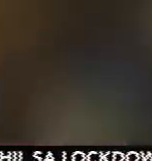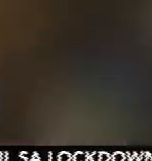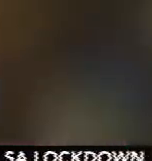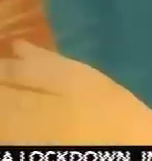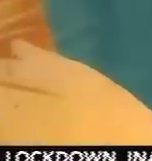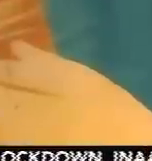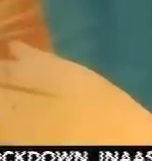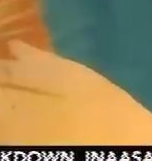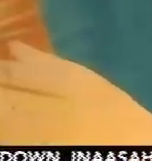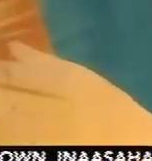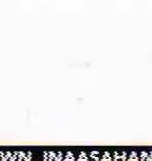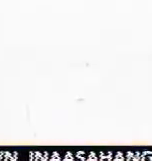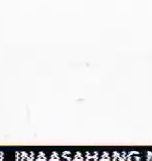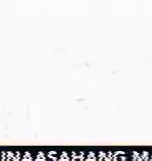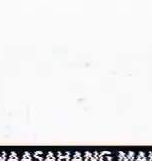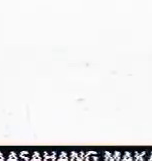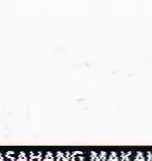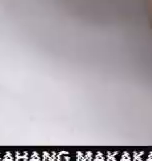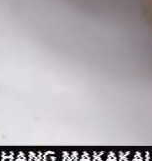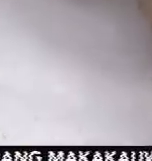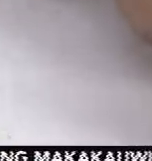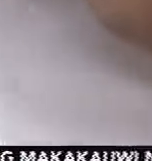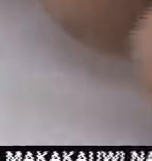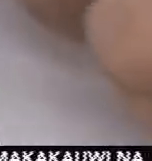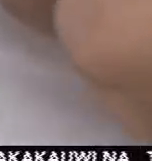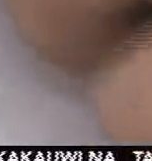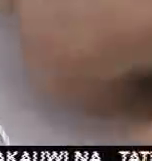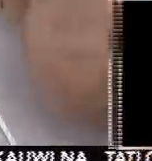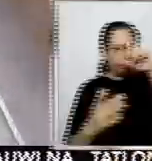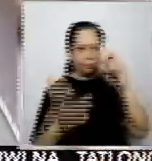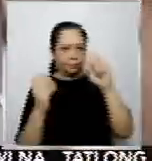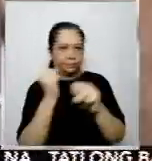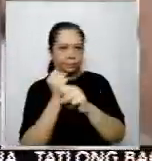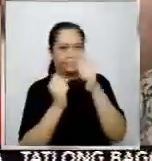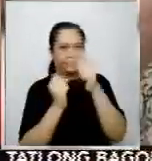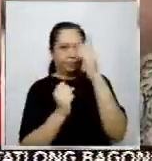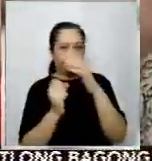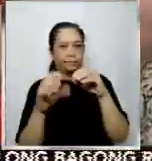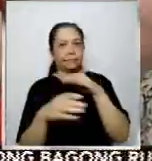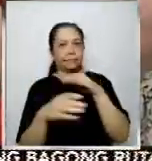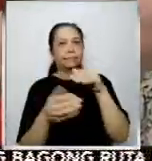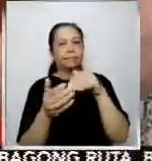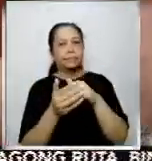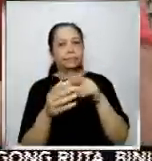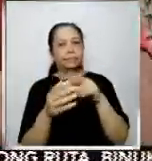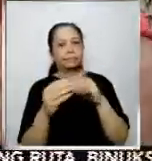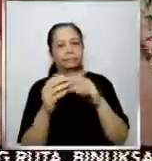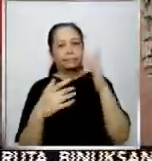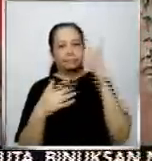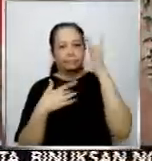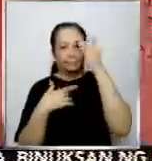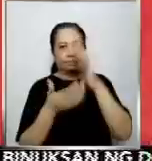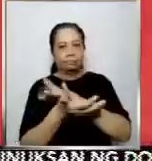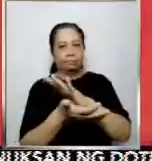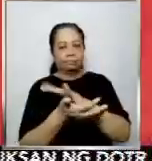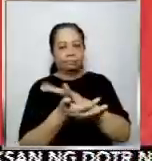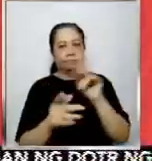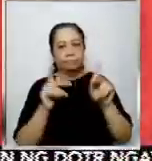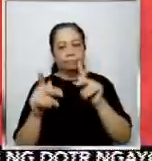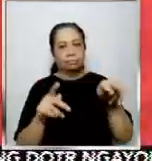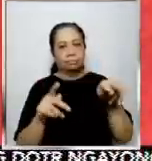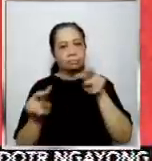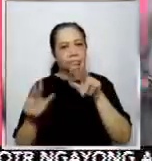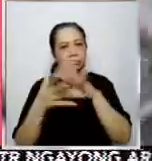at matinding pananalig sa Diyos sa gitna ng pandemya. Kaya nang mapanood ng ating mga kababayan ang kanyang kwento kagabi sa 24 Horas, marami